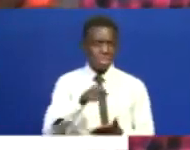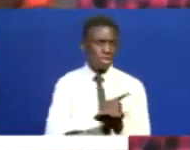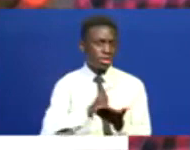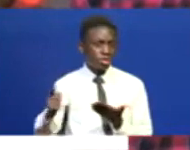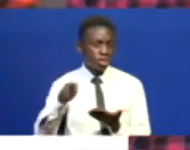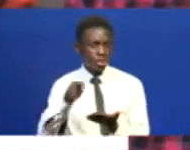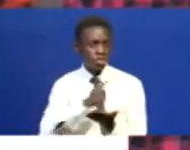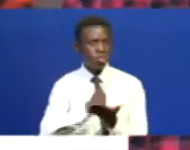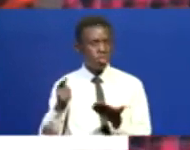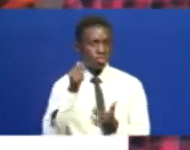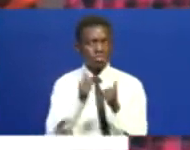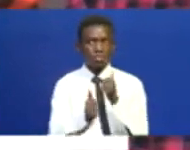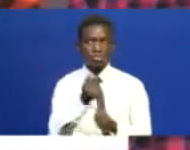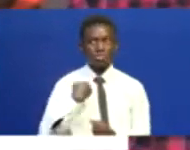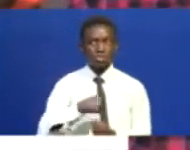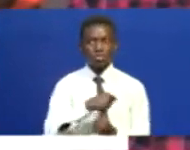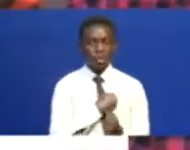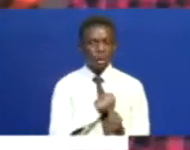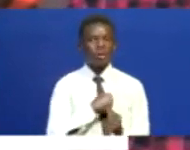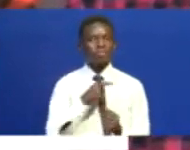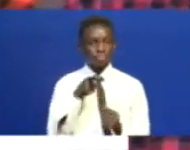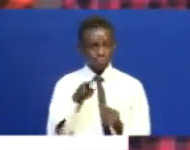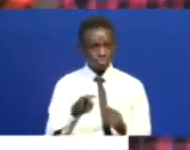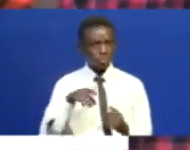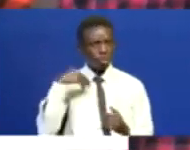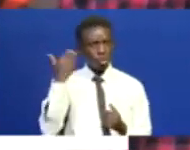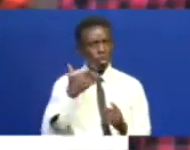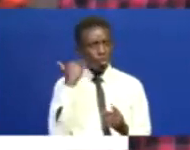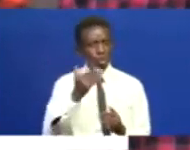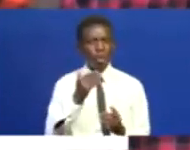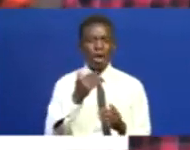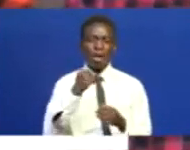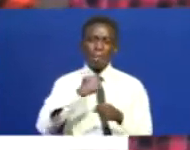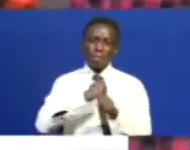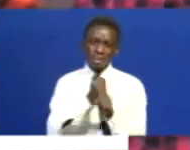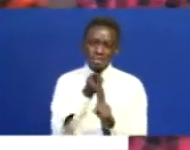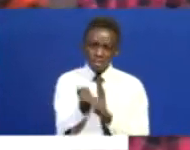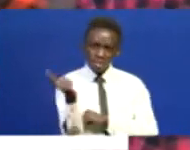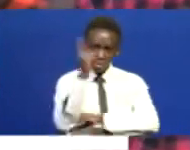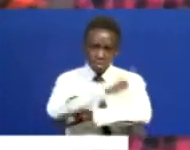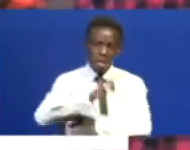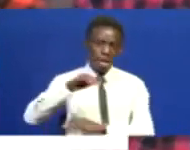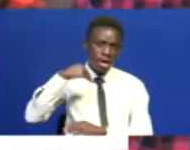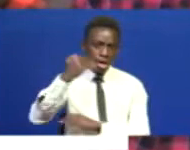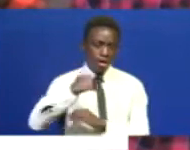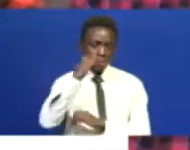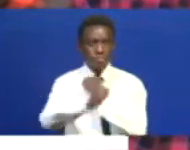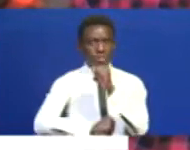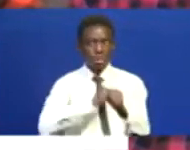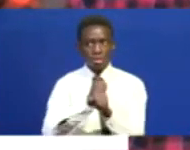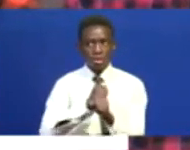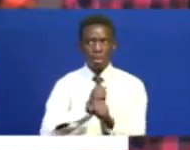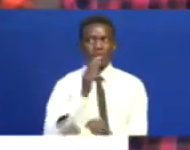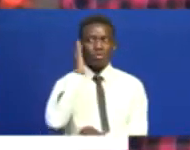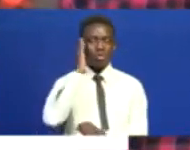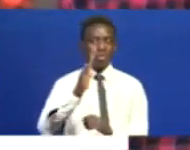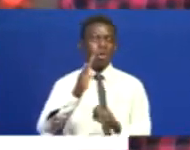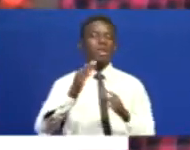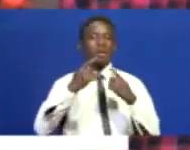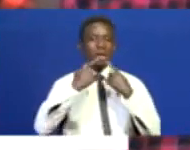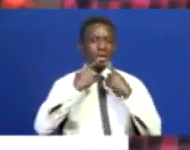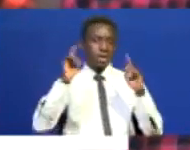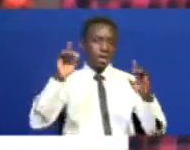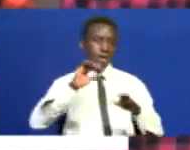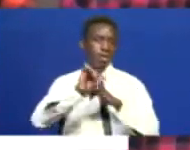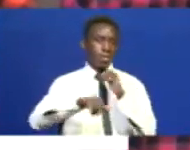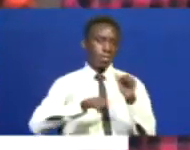ambayo tumetenga kila mwaka kutoka mwaka huu kwa wiki ambayo tutaweka desturi yetu. Tuliona hii